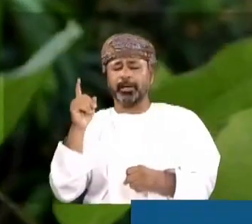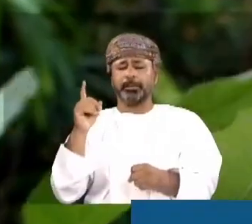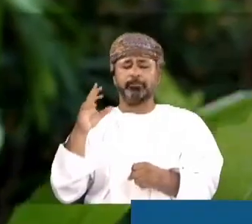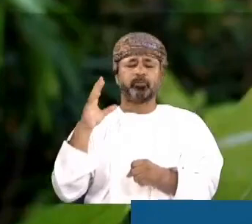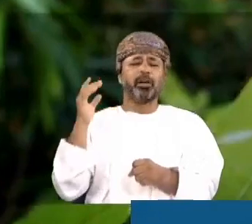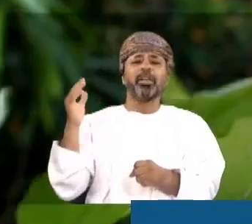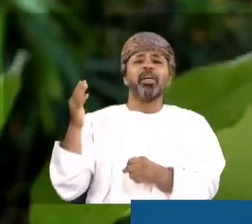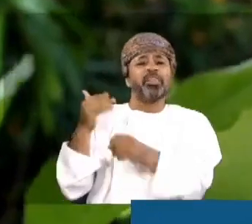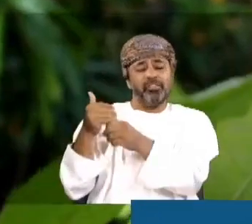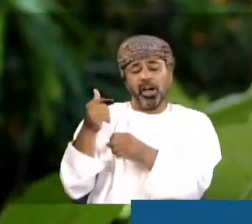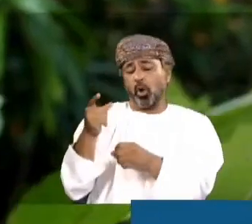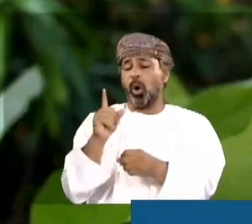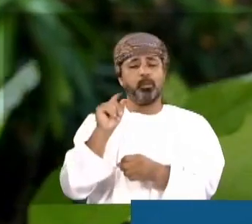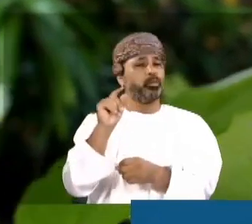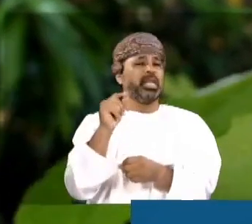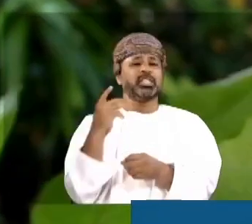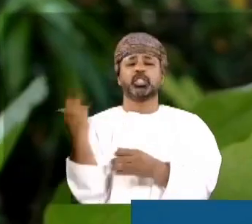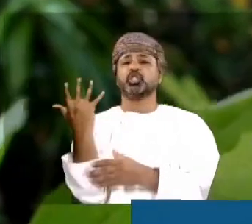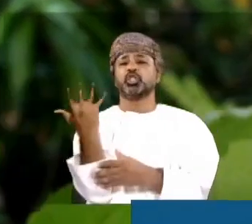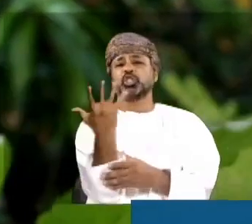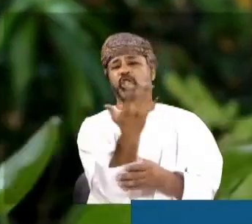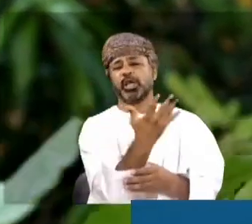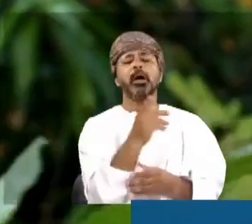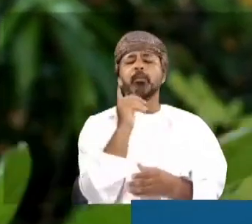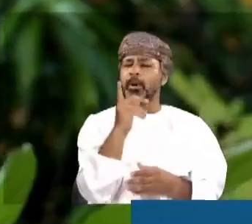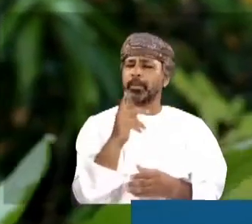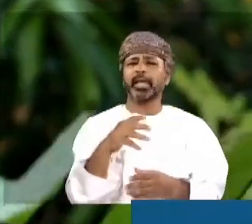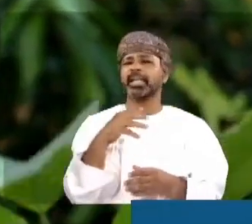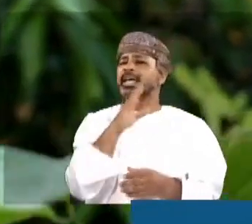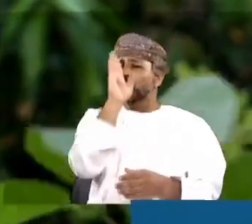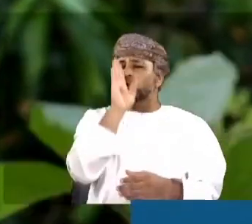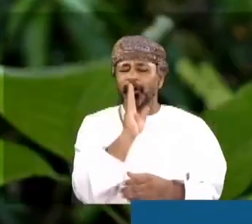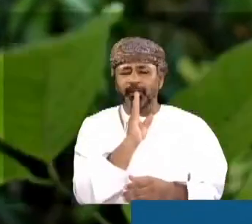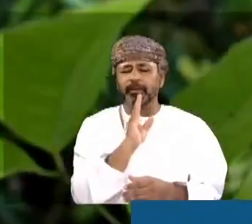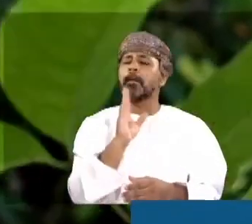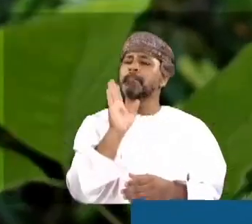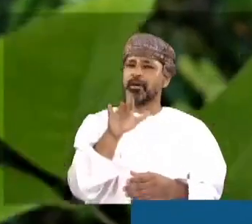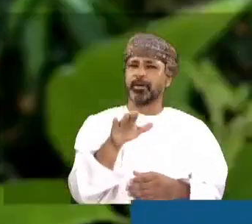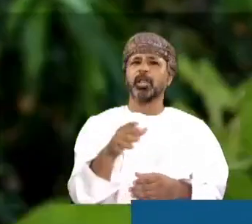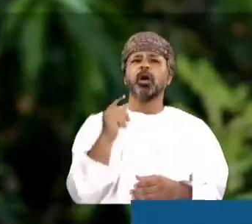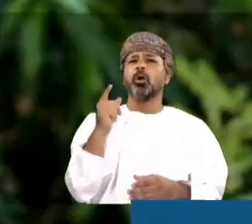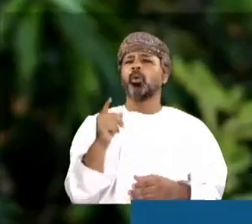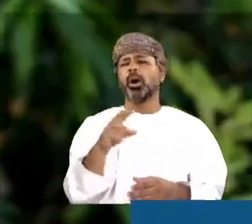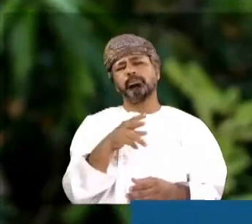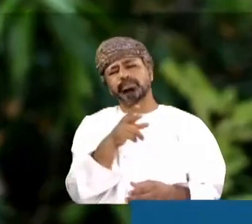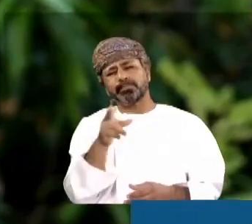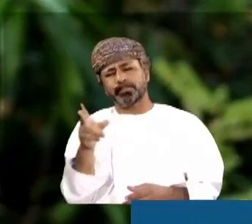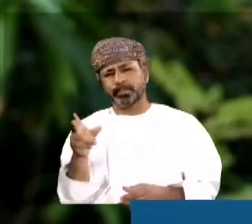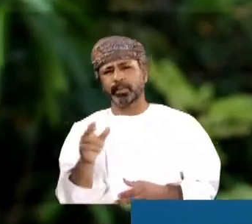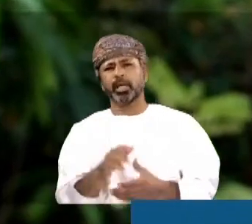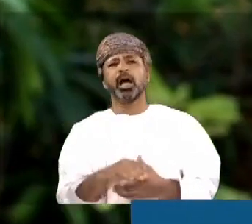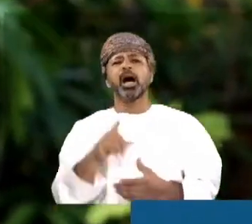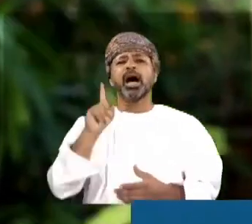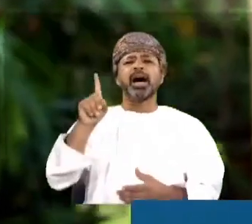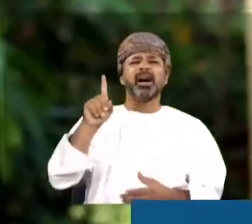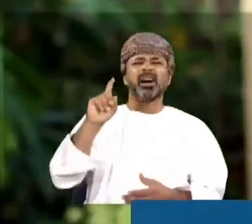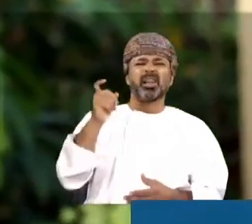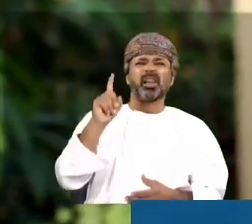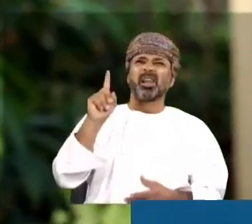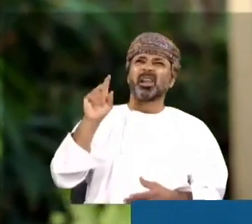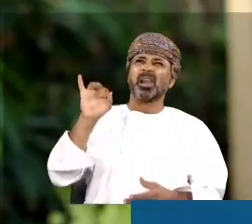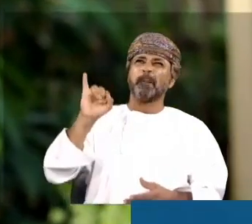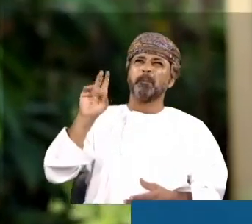الأشجار الاستوائية، يعني يمكن نزرع فيها المانغوستين، نزرع فيها رومبوتان، نزرع